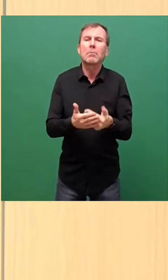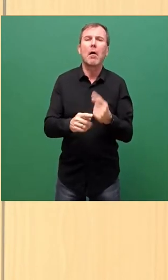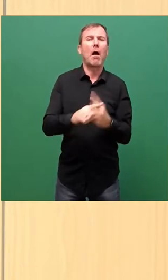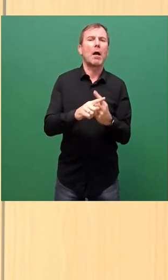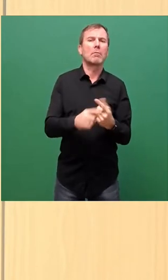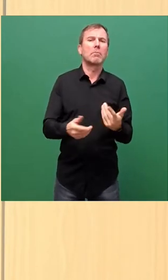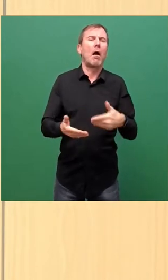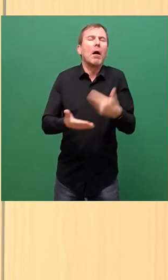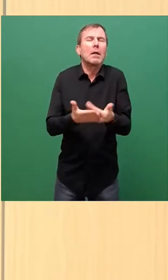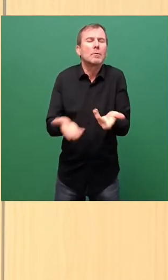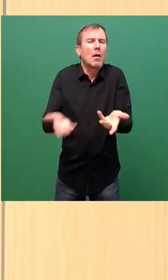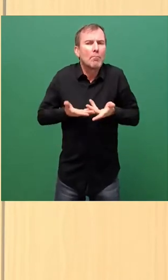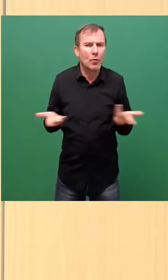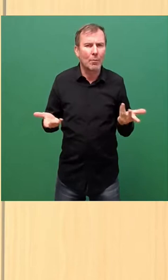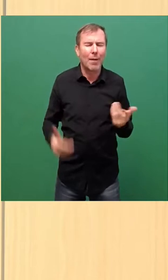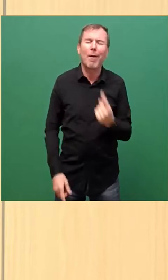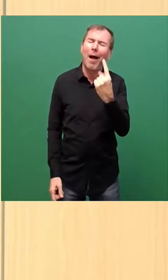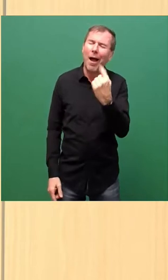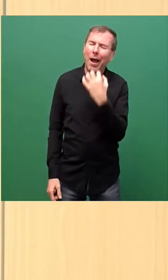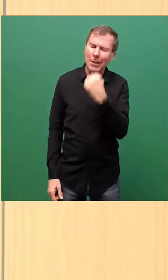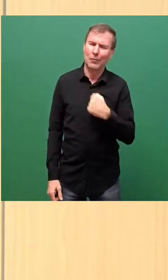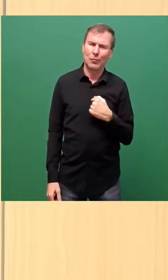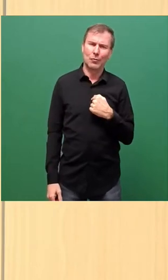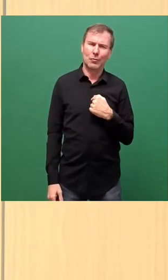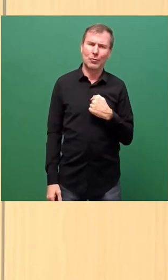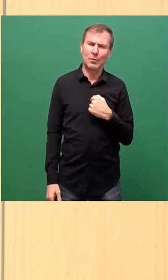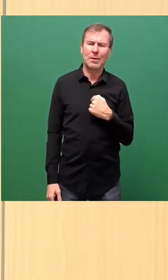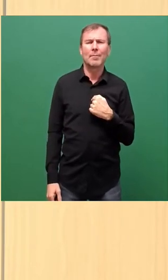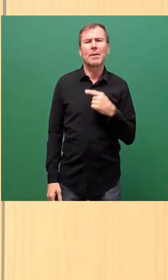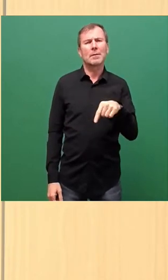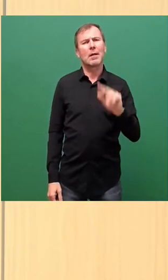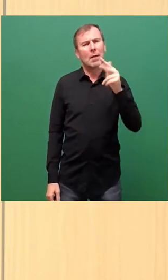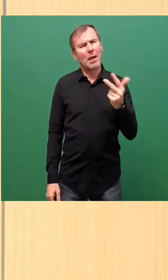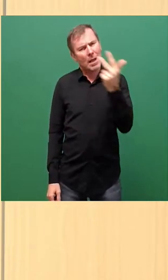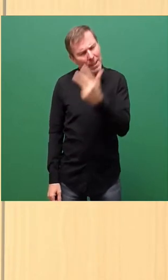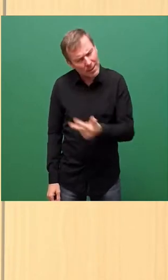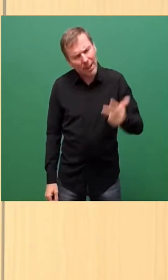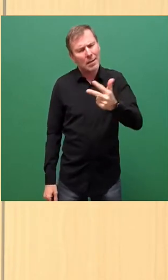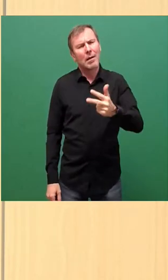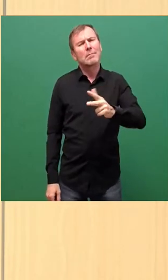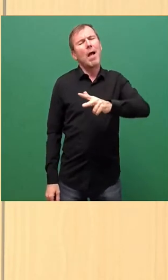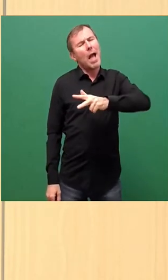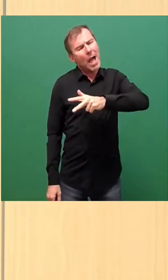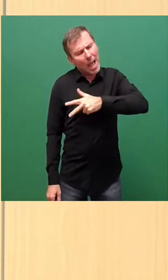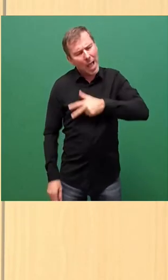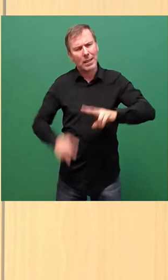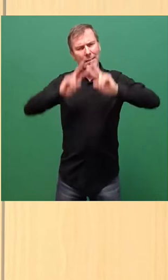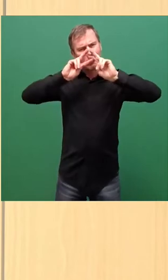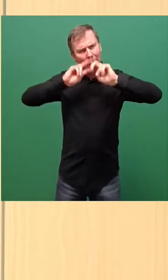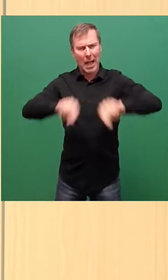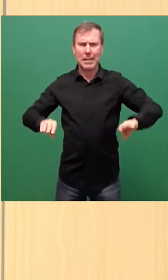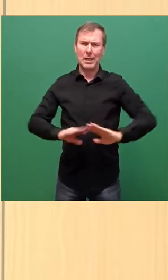Sache wünsche ich mir aber. Lassen Sie uns alle wirklich nach den 3 Jahren eine ehrliche Analyse auch treffen. Lassen Sie uns gucken, wie schaut